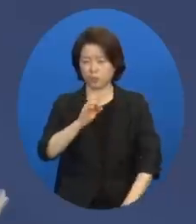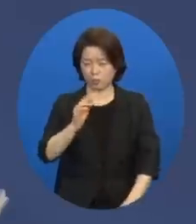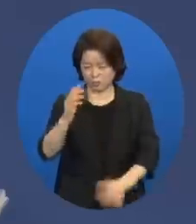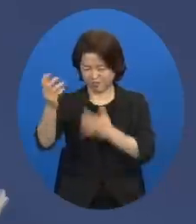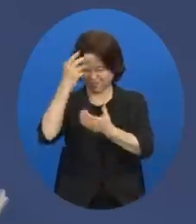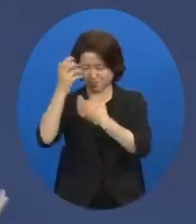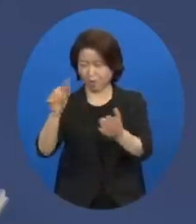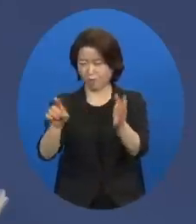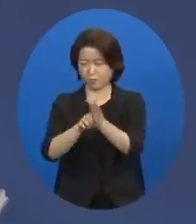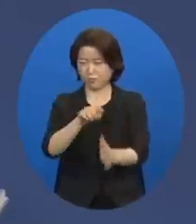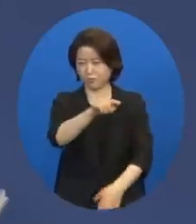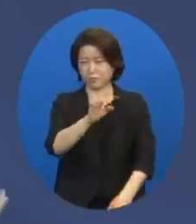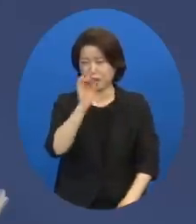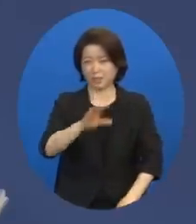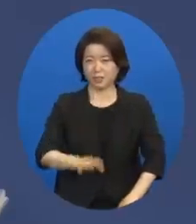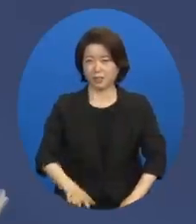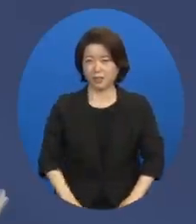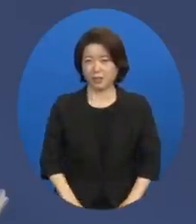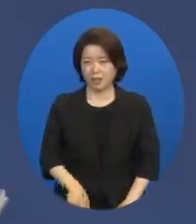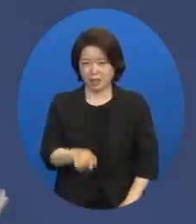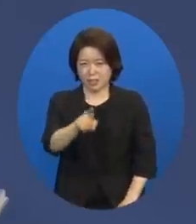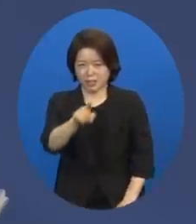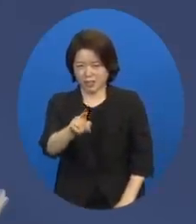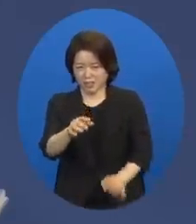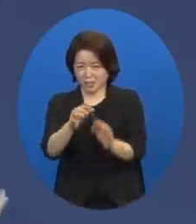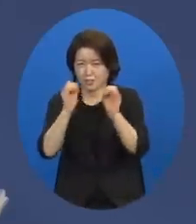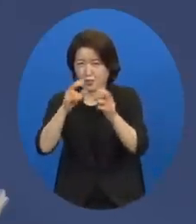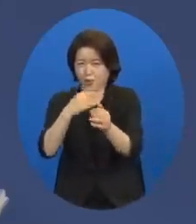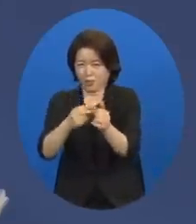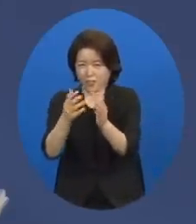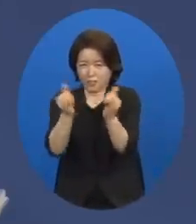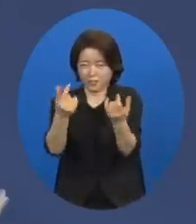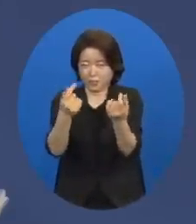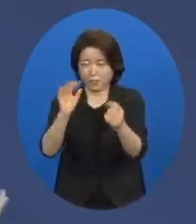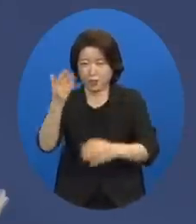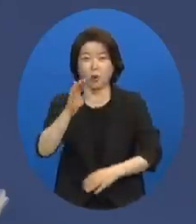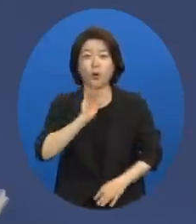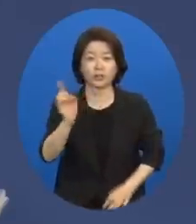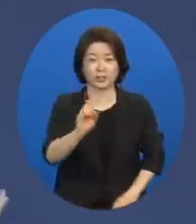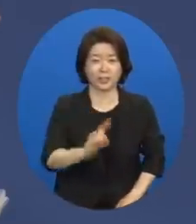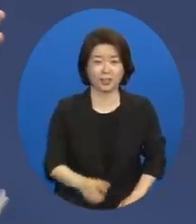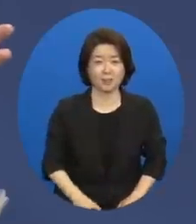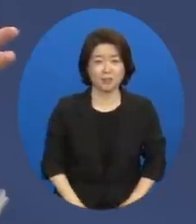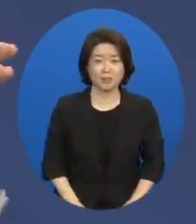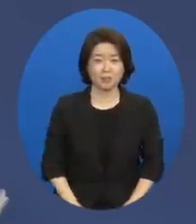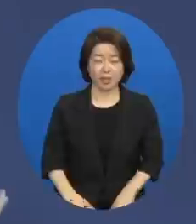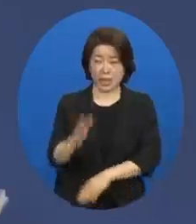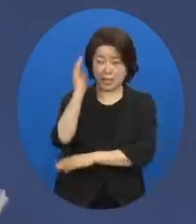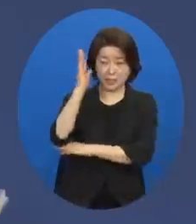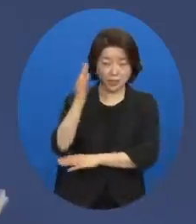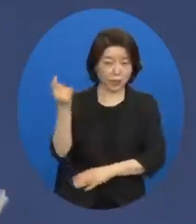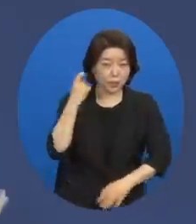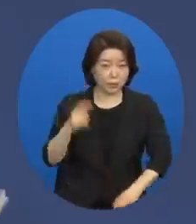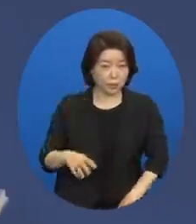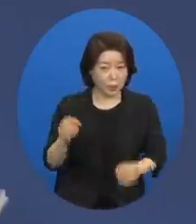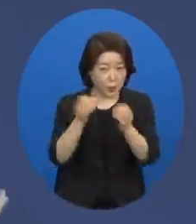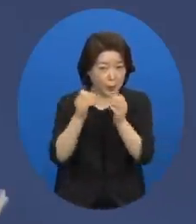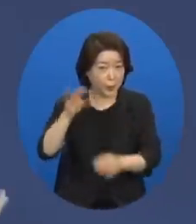지나치게 믿으면 저 사람 좀 되면 어떡해 이런. 그러니까 늘 설교를 들어도 메시지를